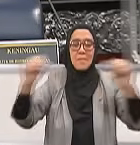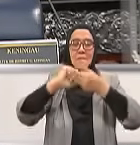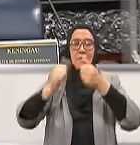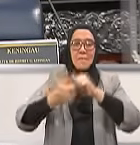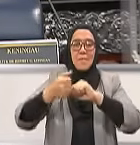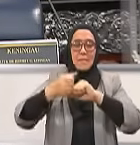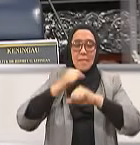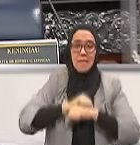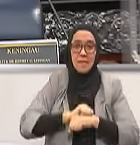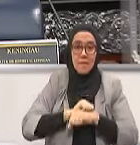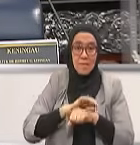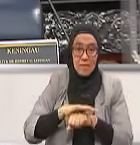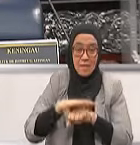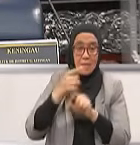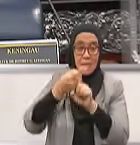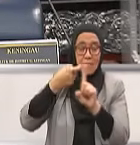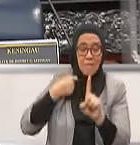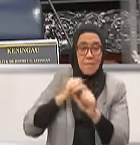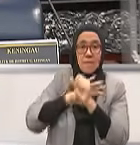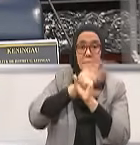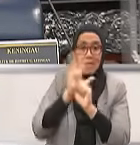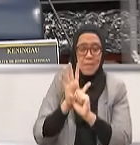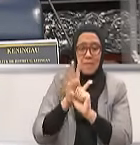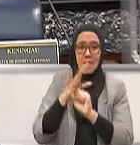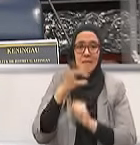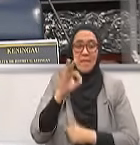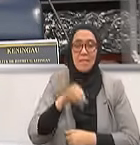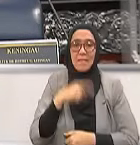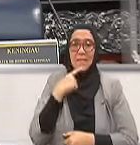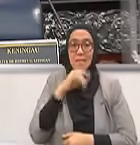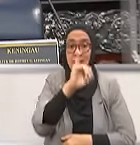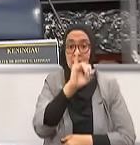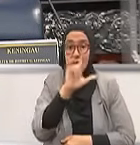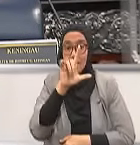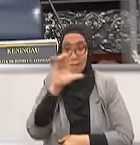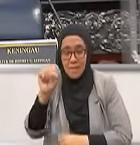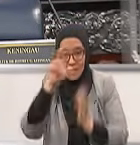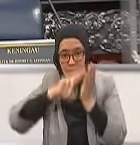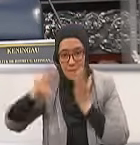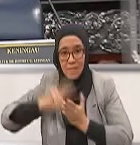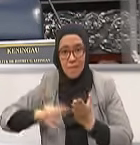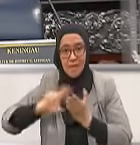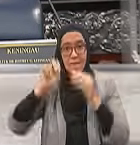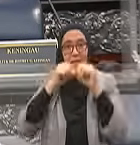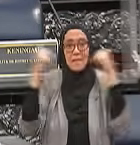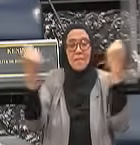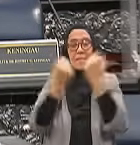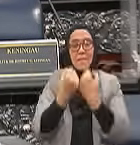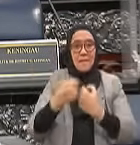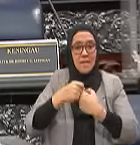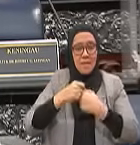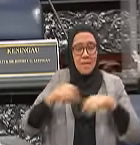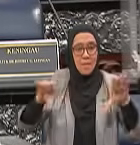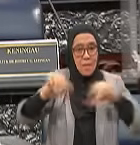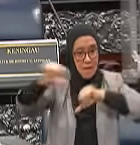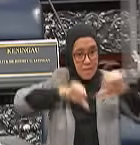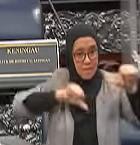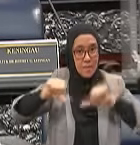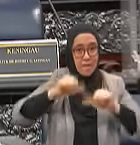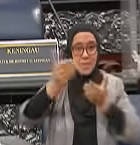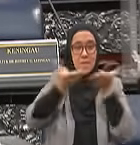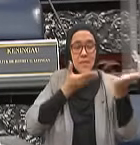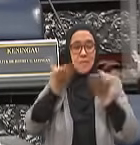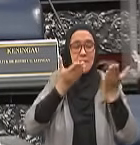komik 19 ia merujuk kepada syari'at yang melakukan sebagai activity primatan berkaitan logistik daripada